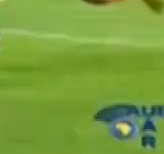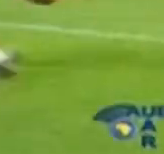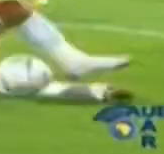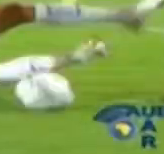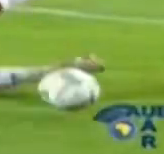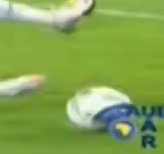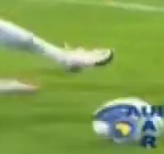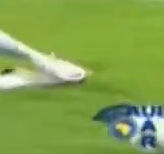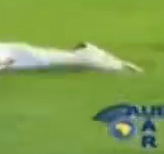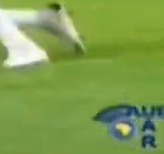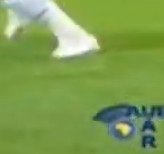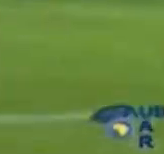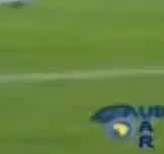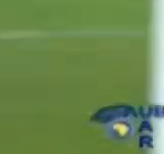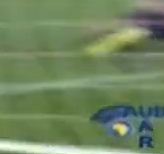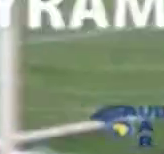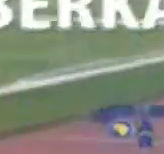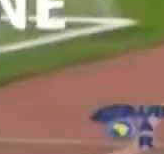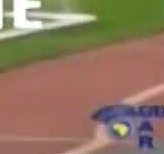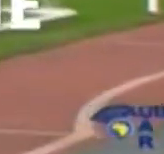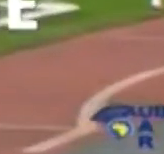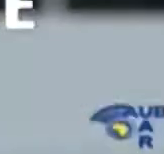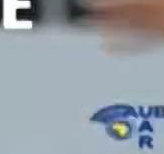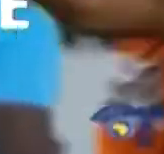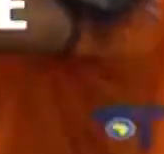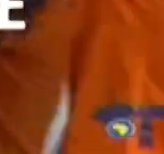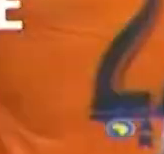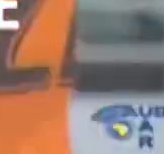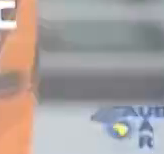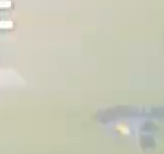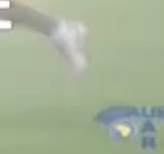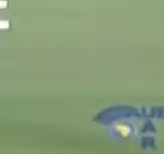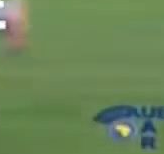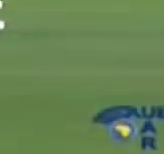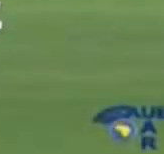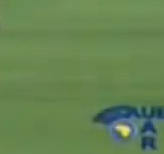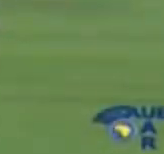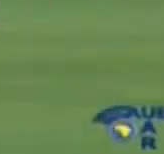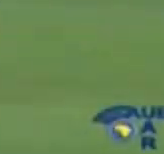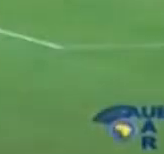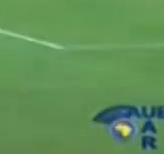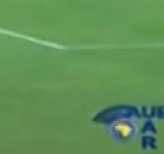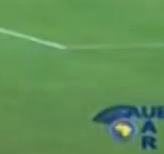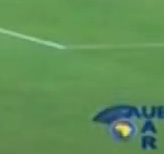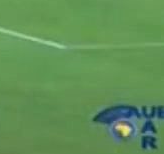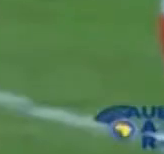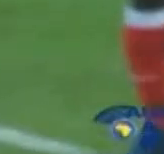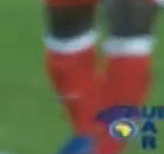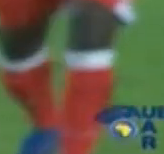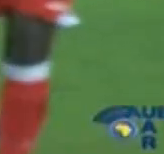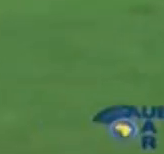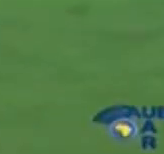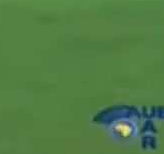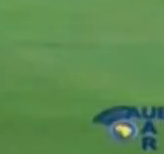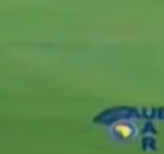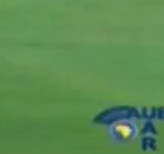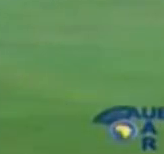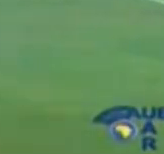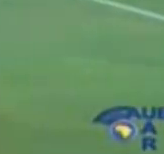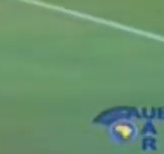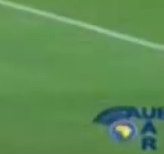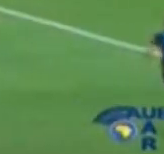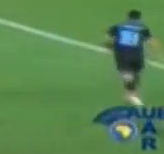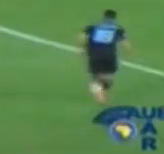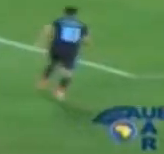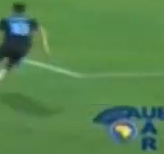2020. RS Berkane, featuring in their second consecutive CAF Confederation Cup final, takes on Pyramids Club of Egypt, first-time finalist